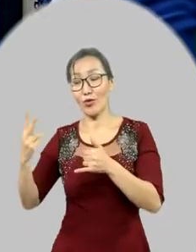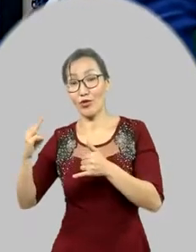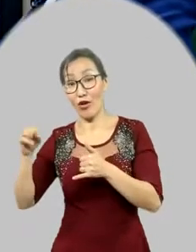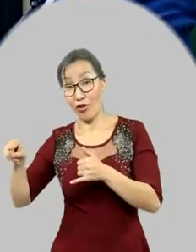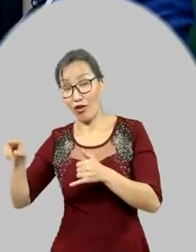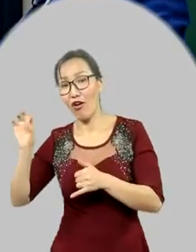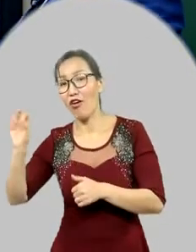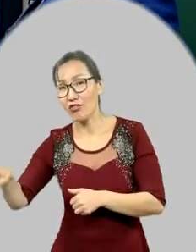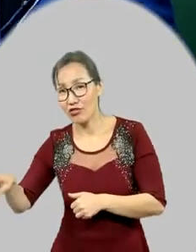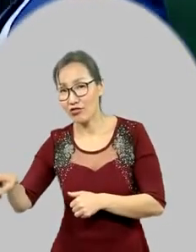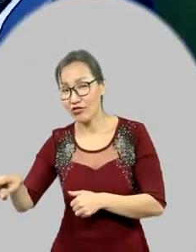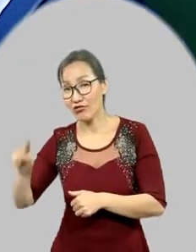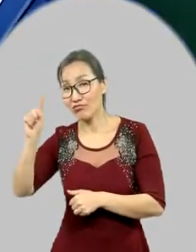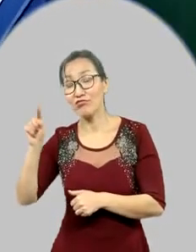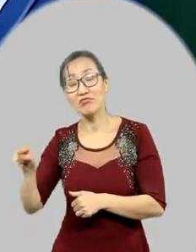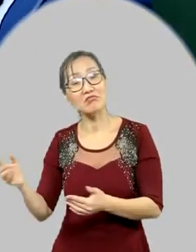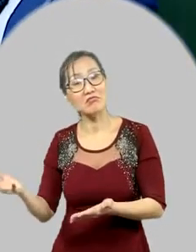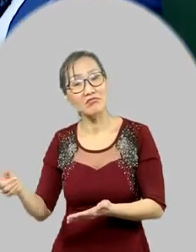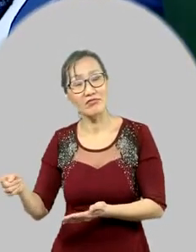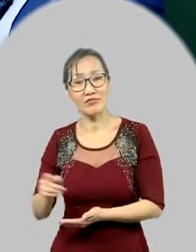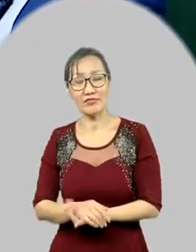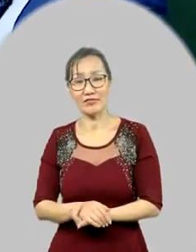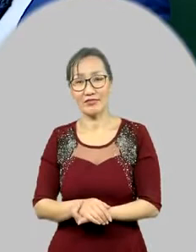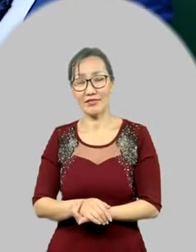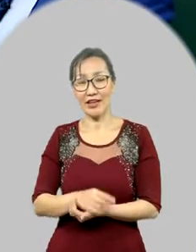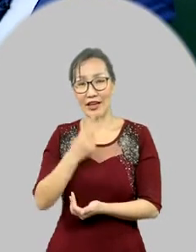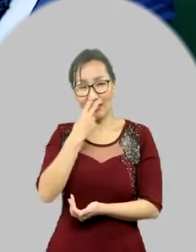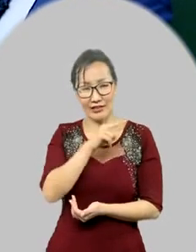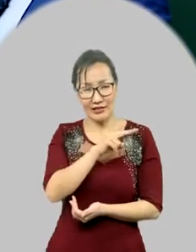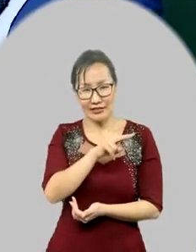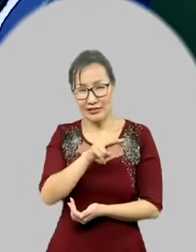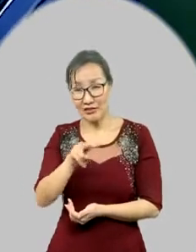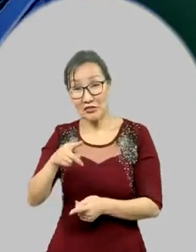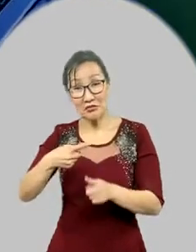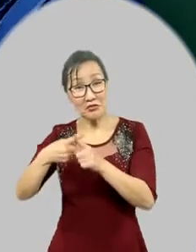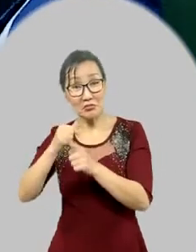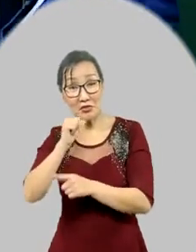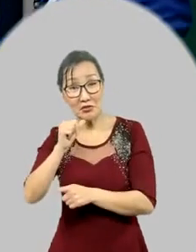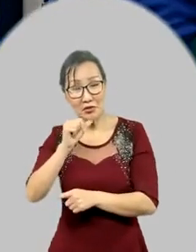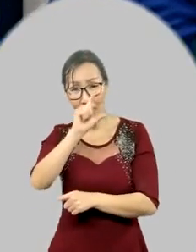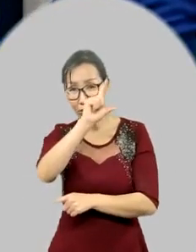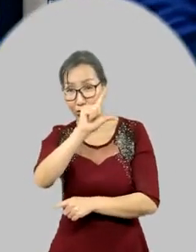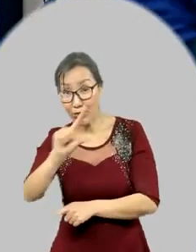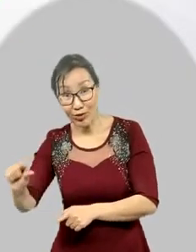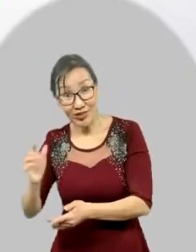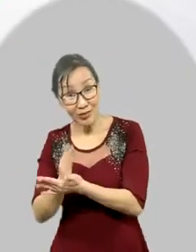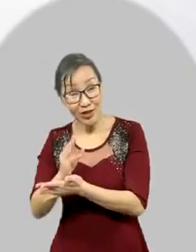нь. За дарааллыг ажиглахад буурсан байгаа нь ажиглагдаж байна. Хидээр буурсан